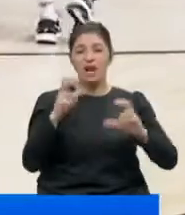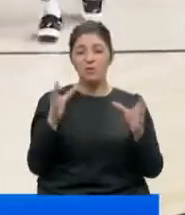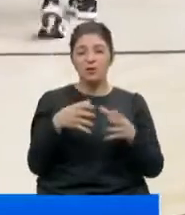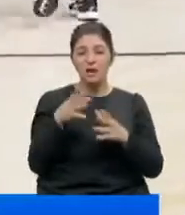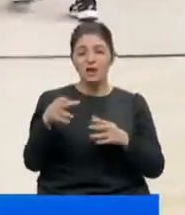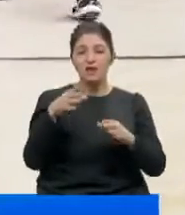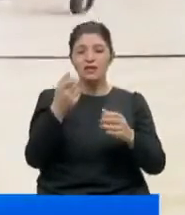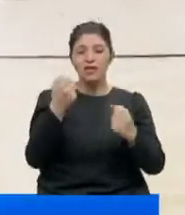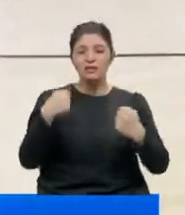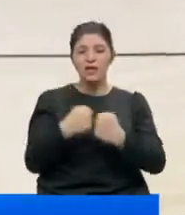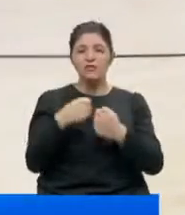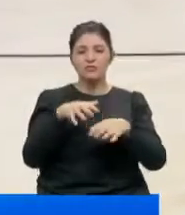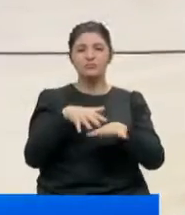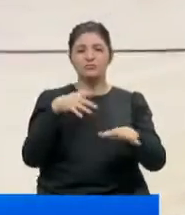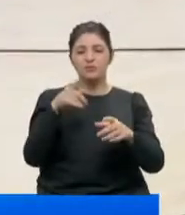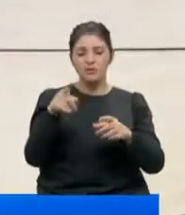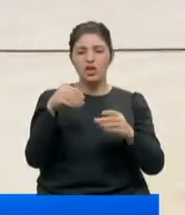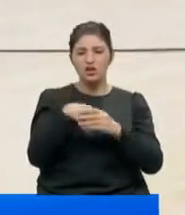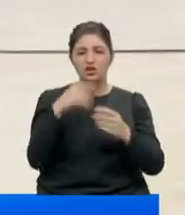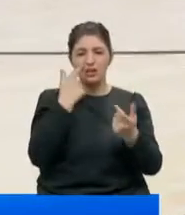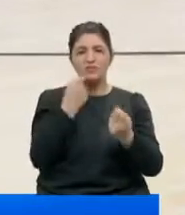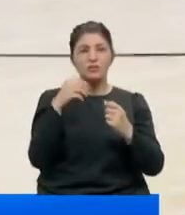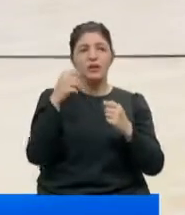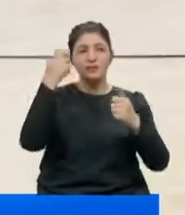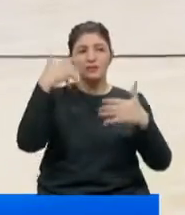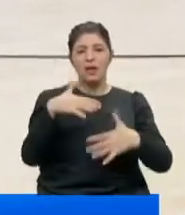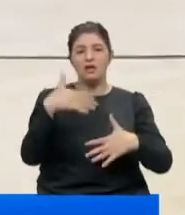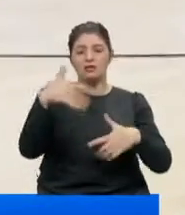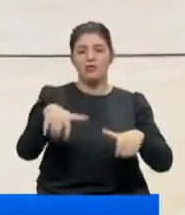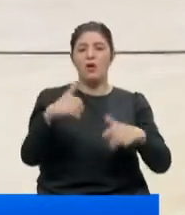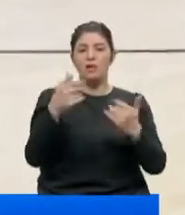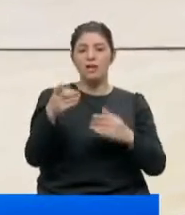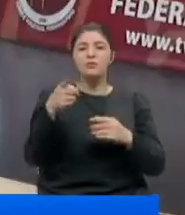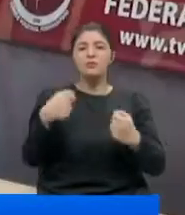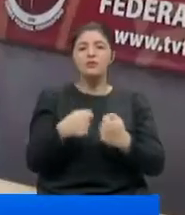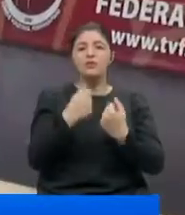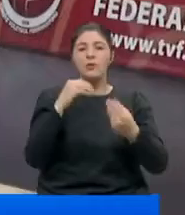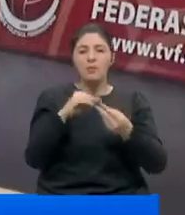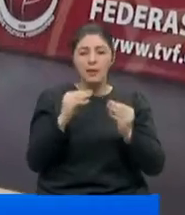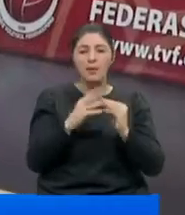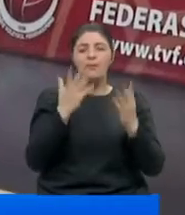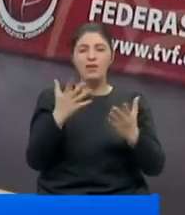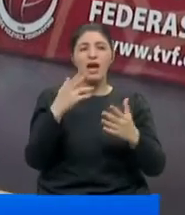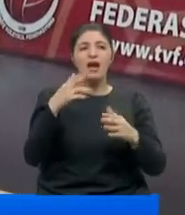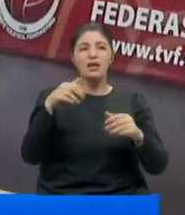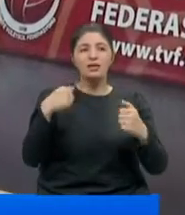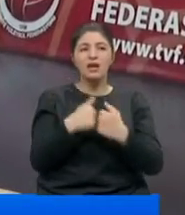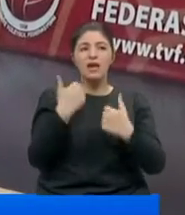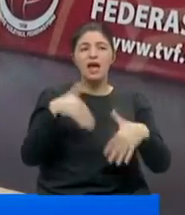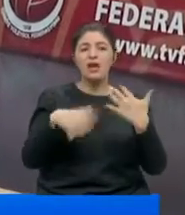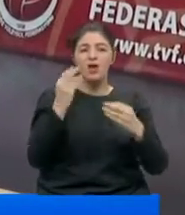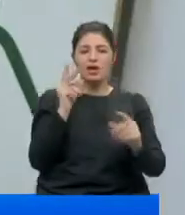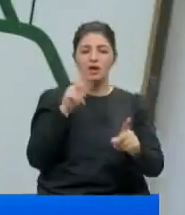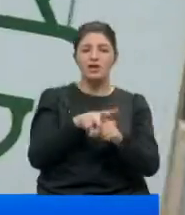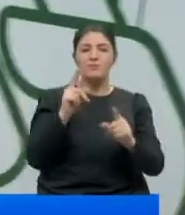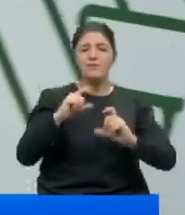takımı trafik kazalarına dikkat çekmek için sahada ter döktü. Trafik mağdurları ve kazalarda engelli kalanların da